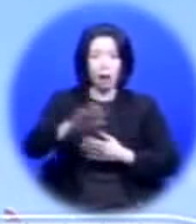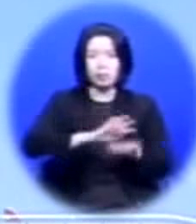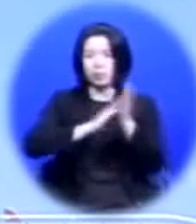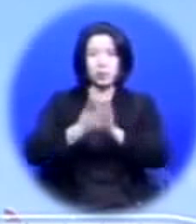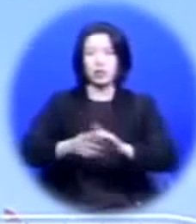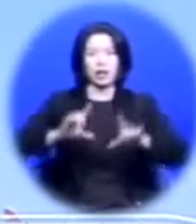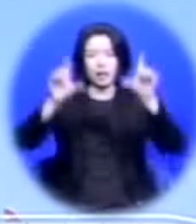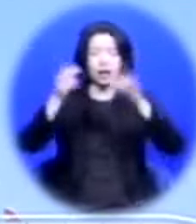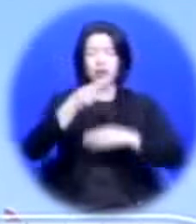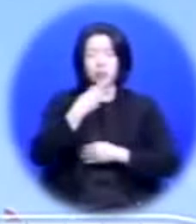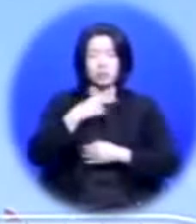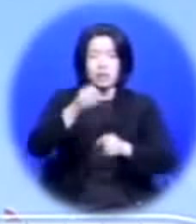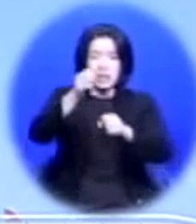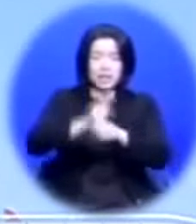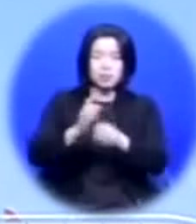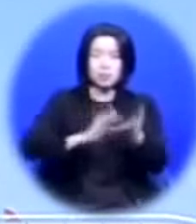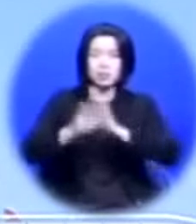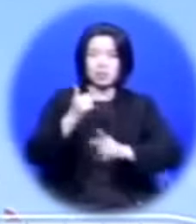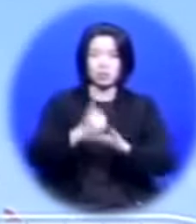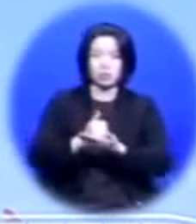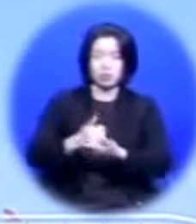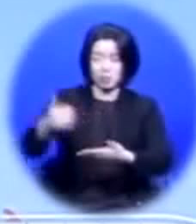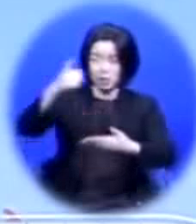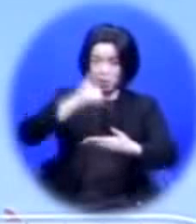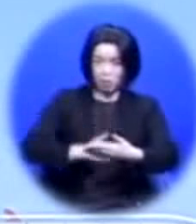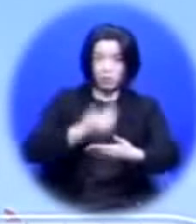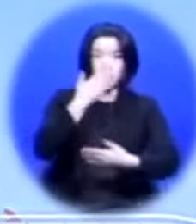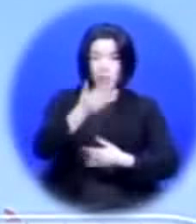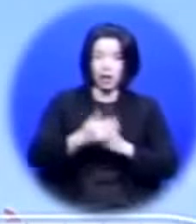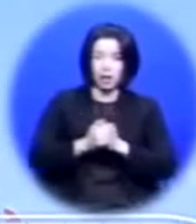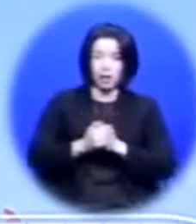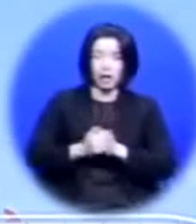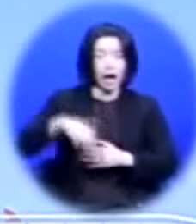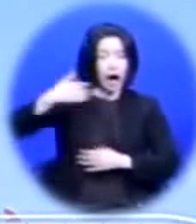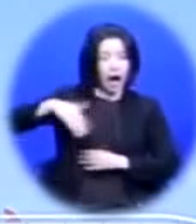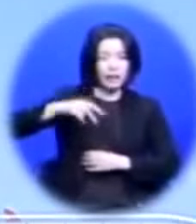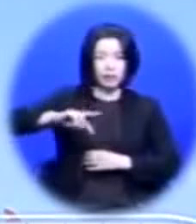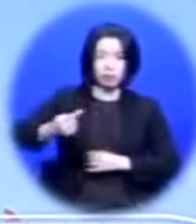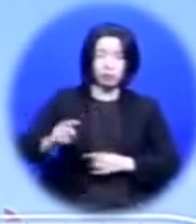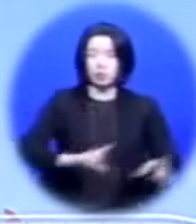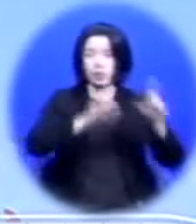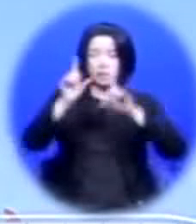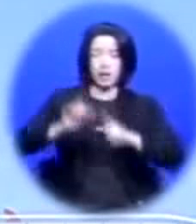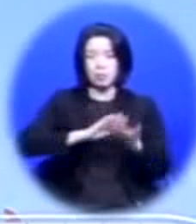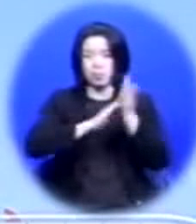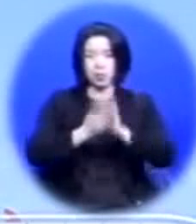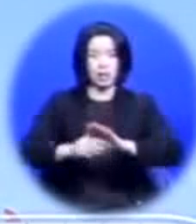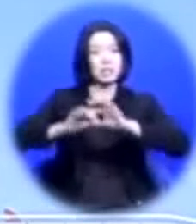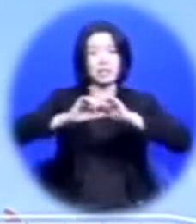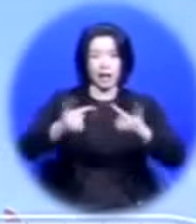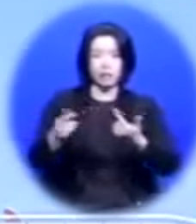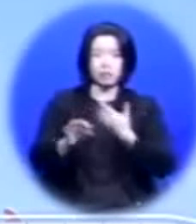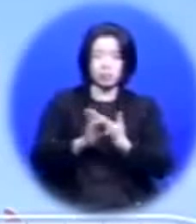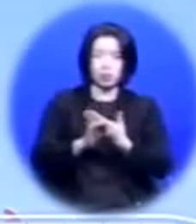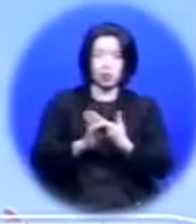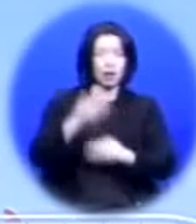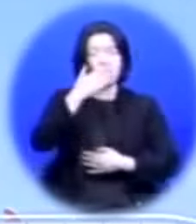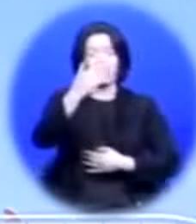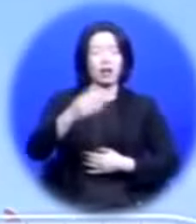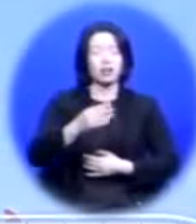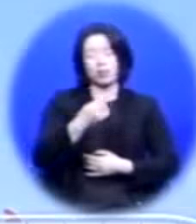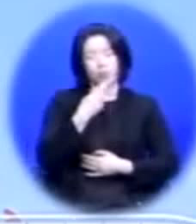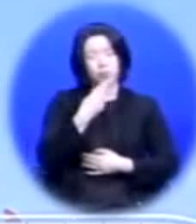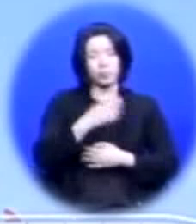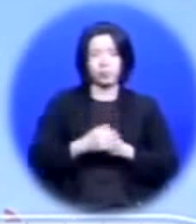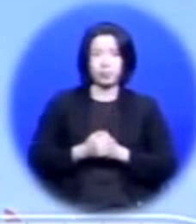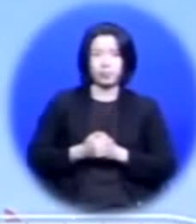없습니다 이미 예수님 영접했는데 아직도이 삶이 안 변하면 가능성